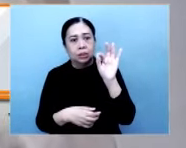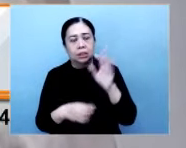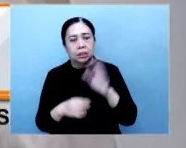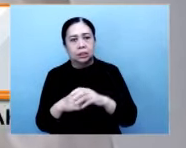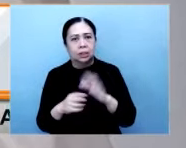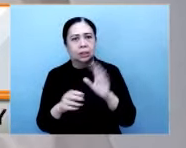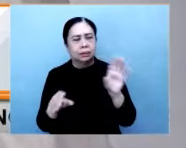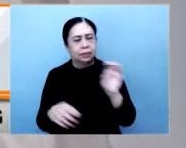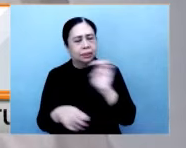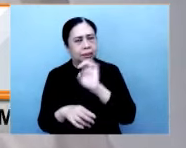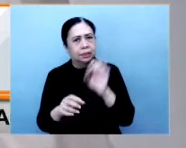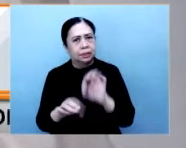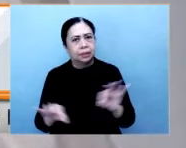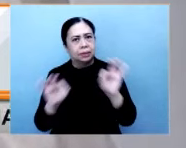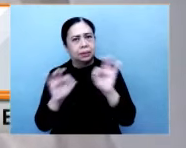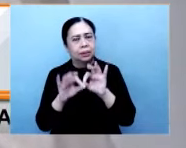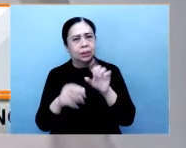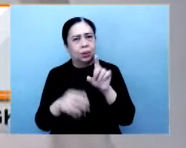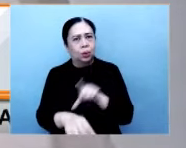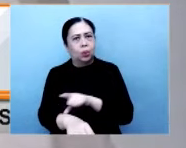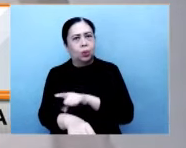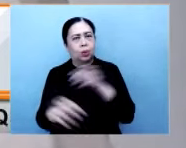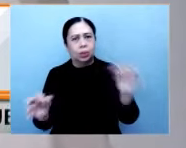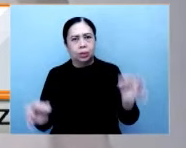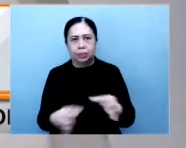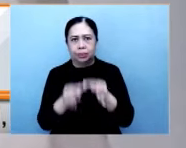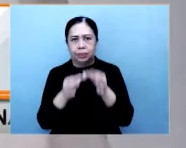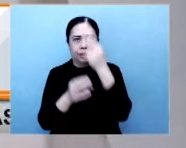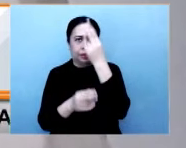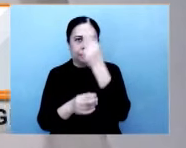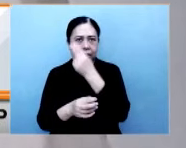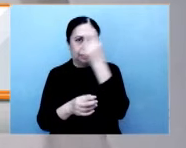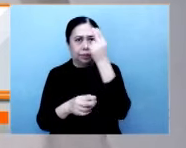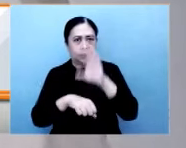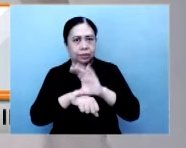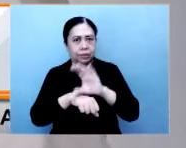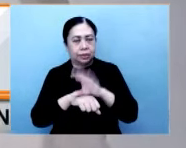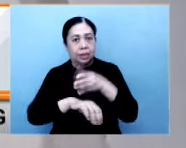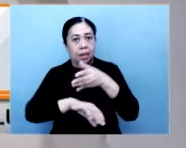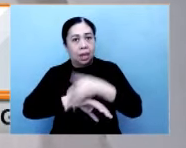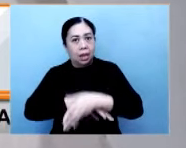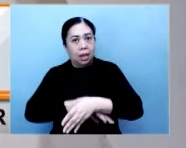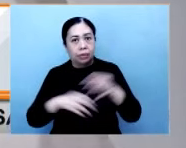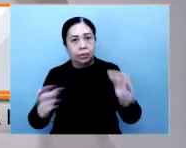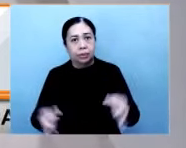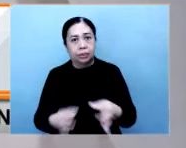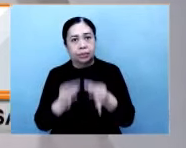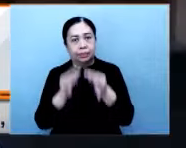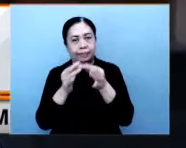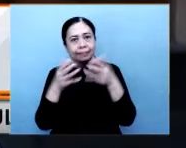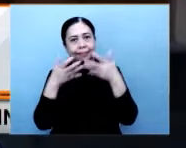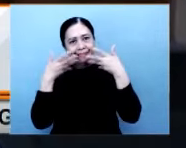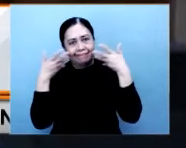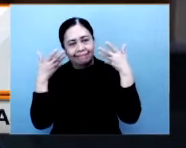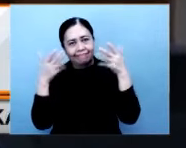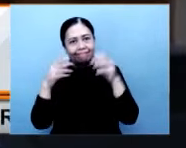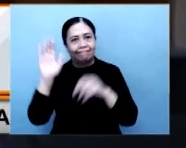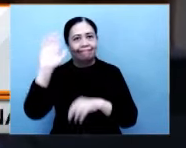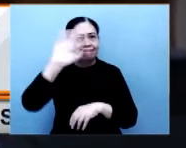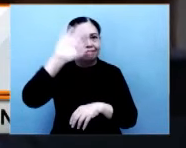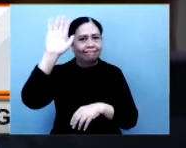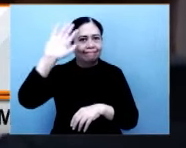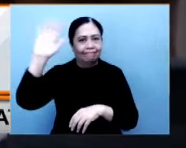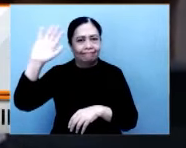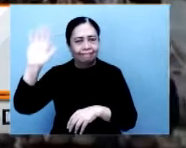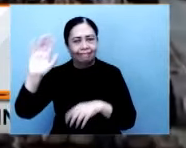mga pinakamahabang misa sa simbahang Katolika. Pagkatapos ng misa, nakangiti at kumaway sa mga deboto ang